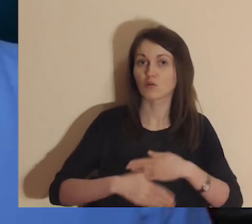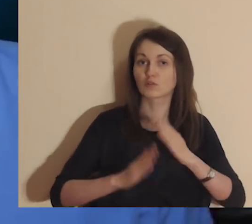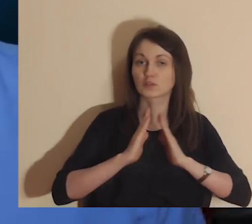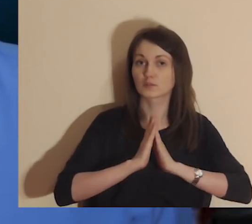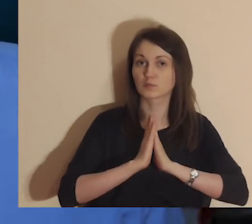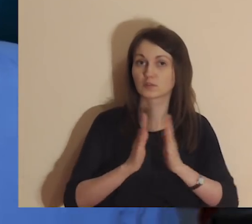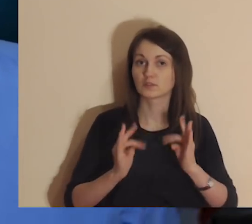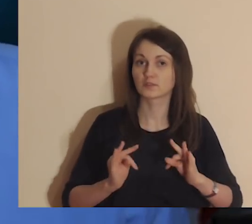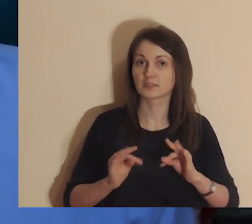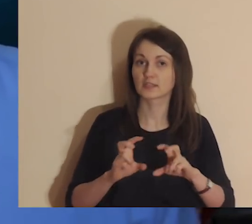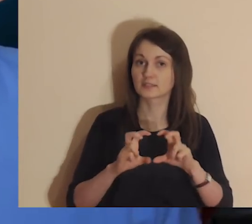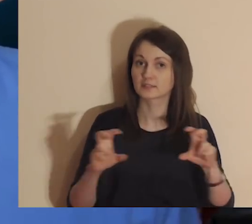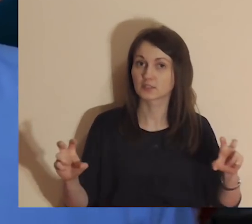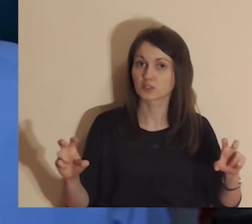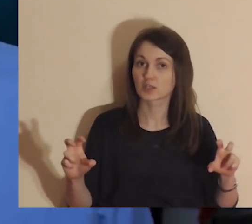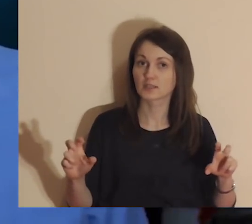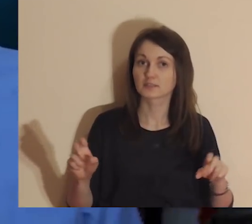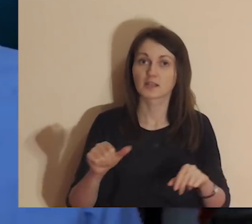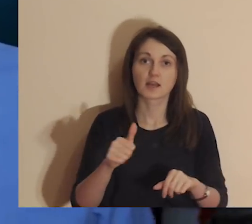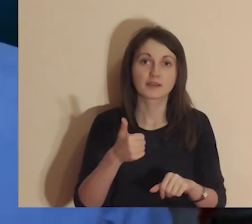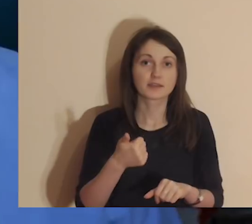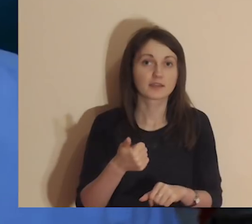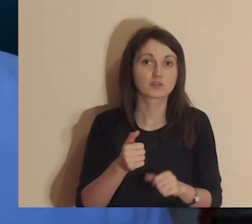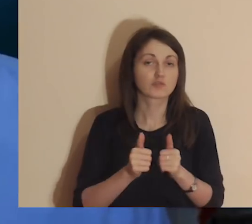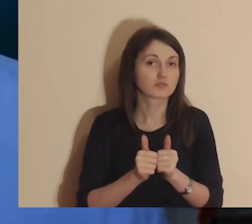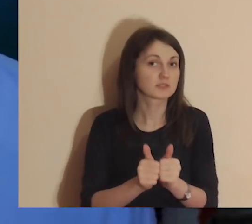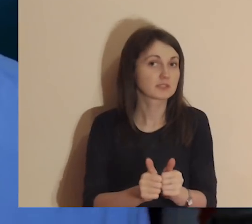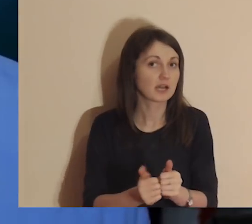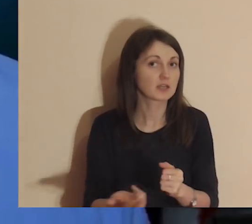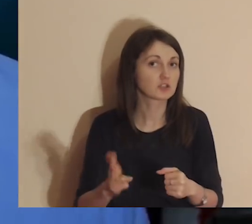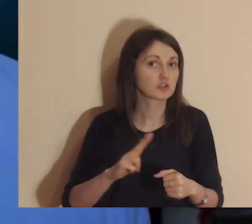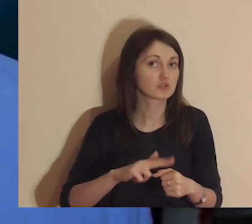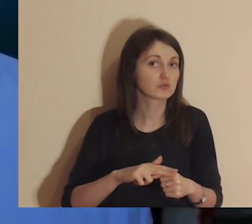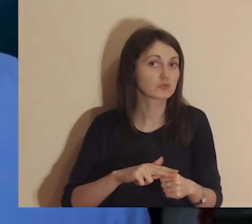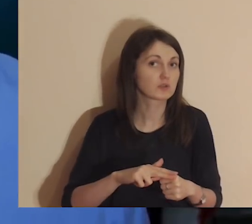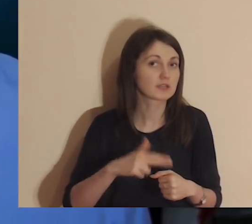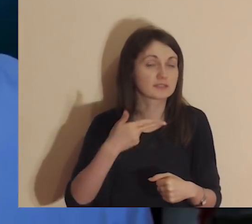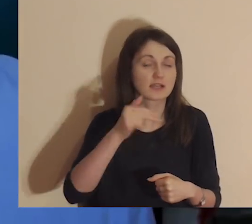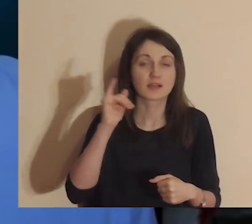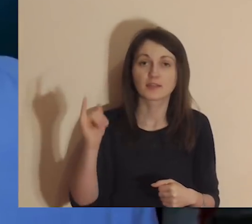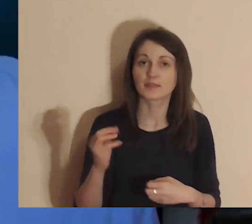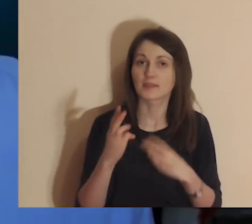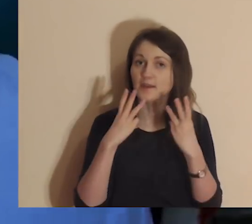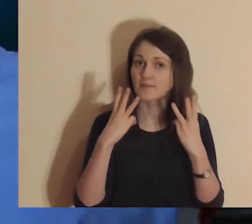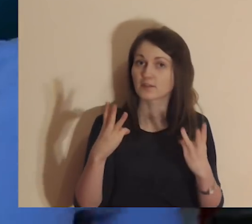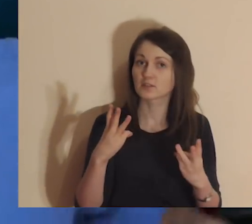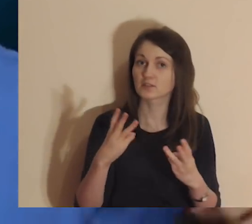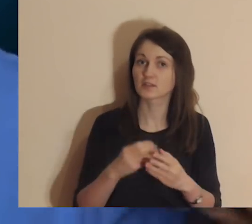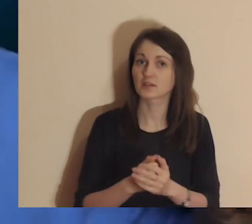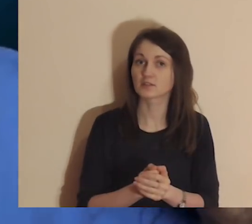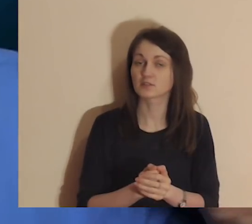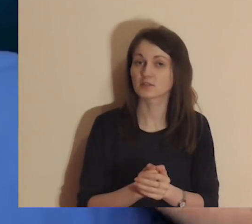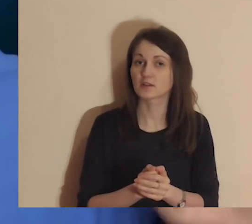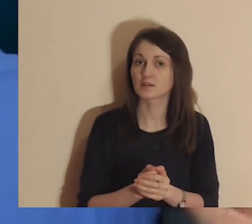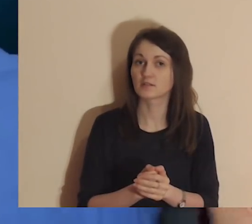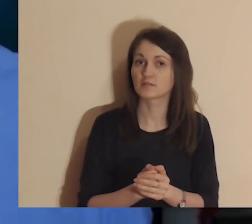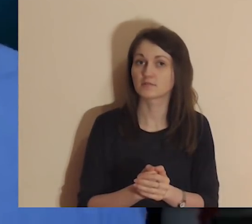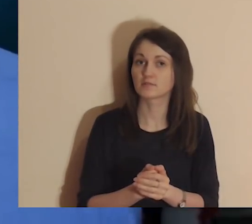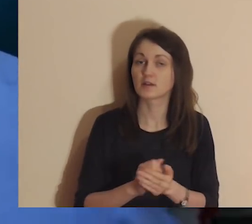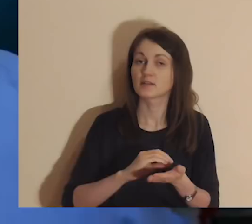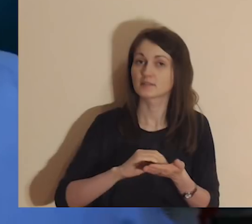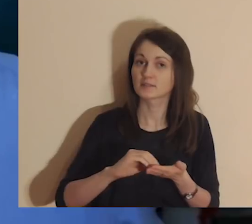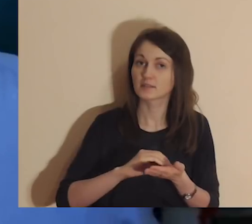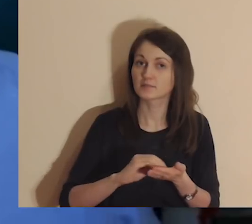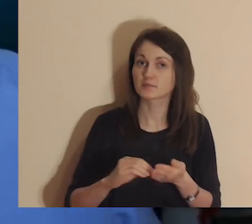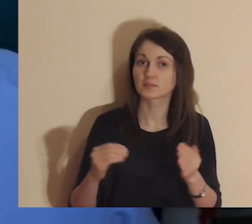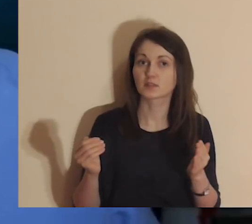Moi drodzy, więc dotarliśmy do końca medytacji. Teraz jest czas na słowo życia, czyli jedno zdanie, które jest esencją tej